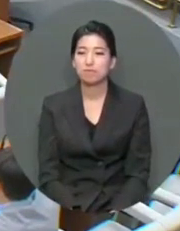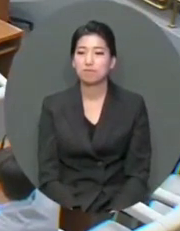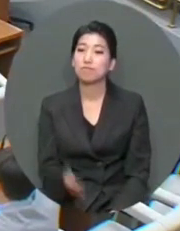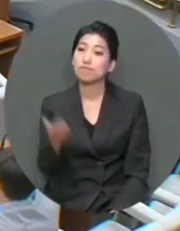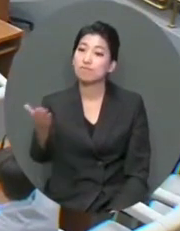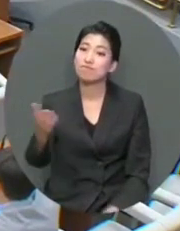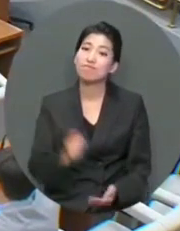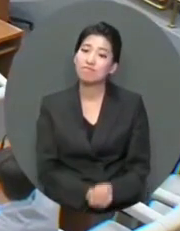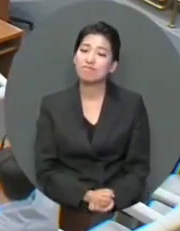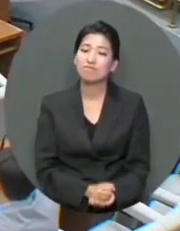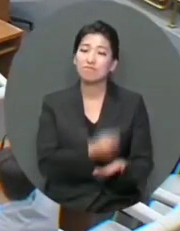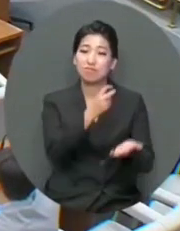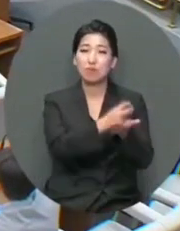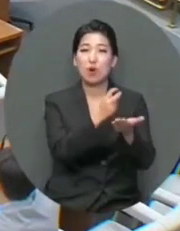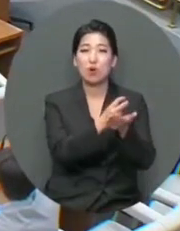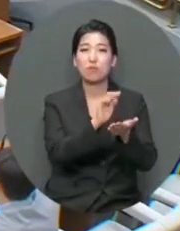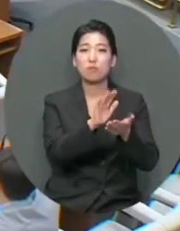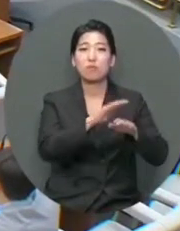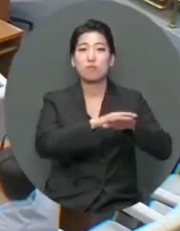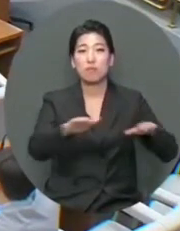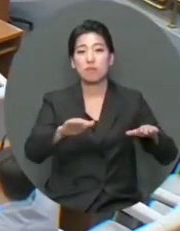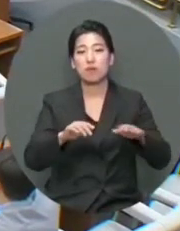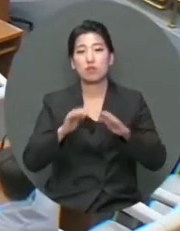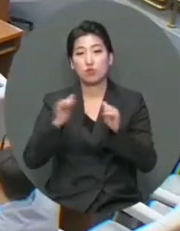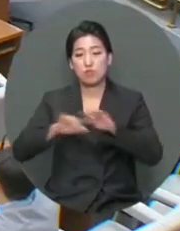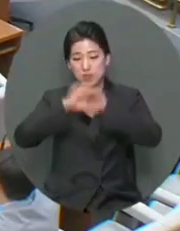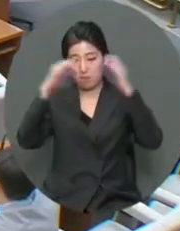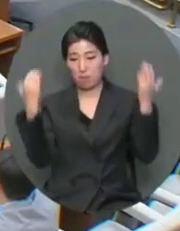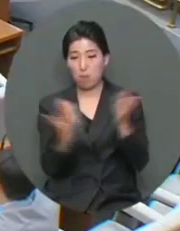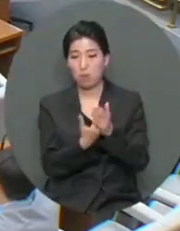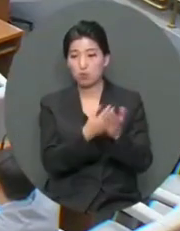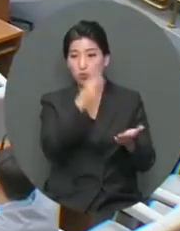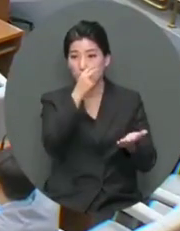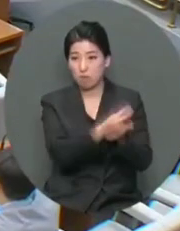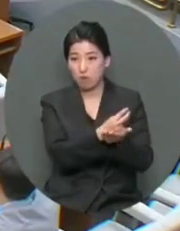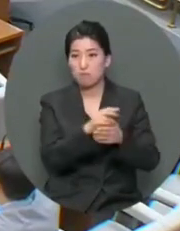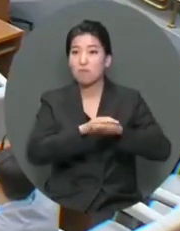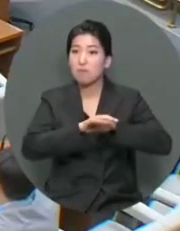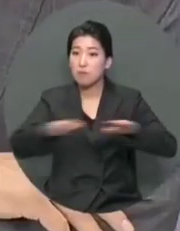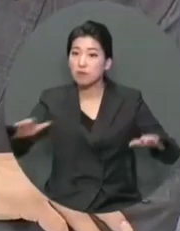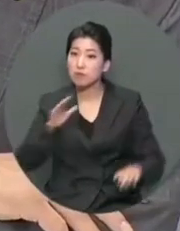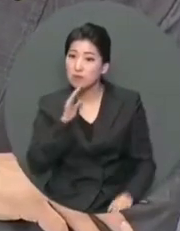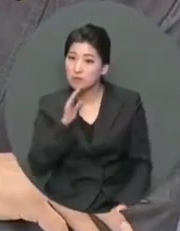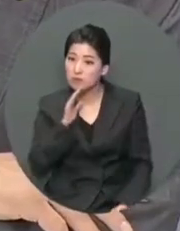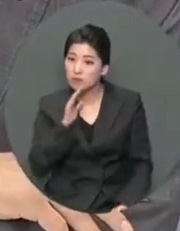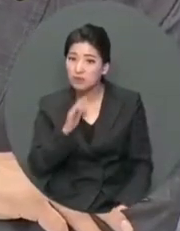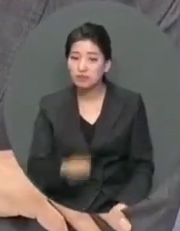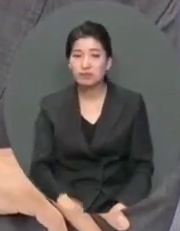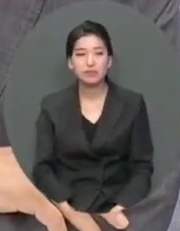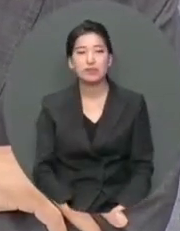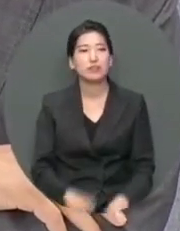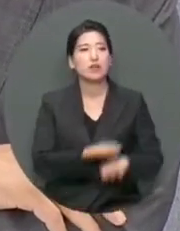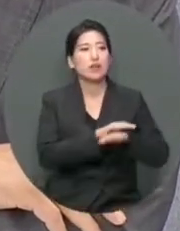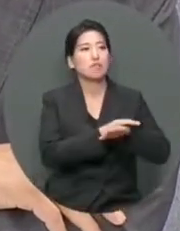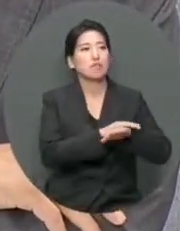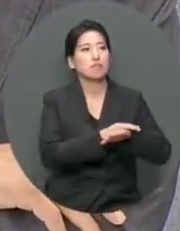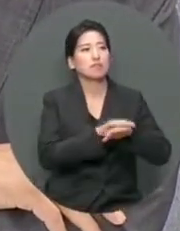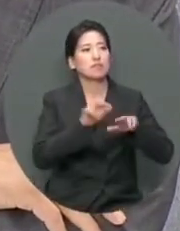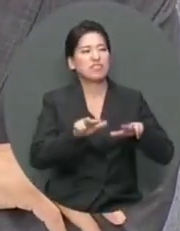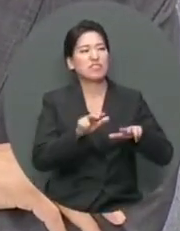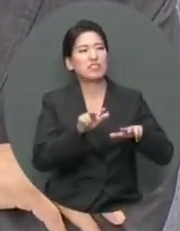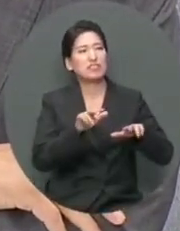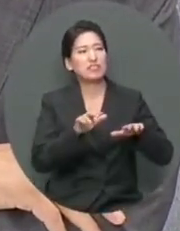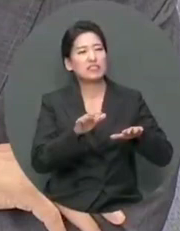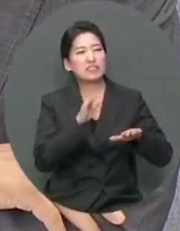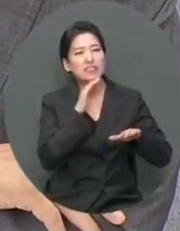평등하다고 생각하십니까? 저는 평등, 현실적으로 평등하지 않을지라도 저희들이 지향해야 될 바는